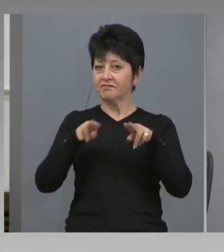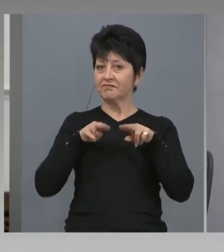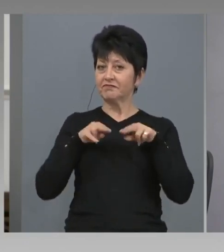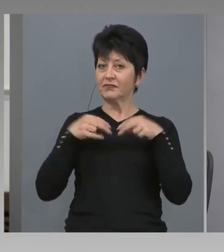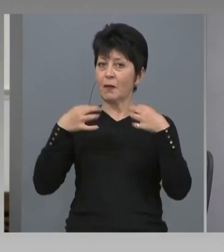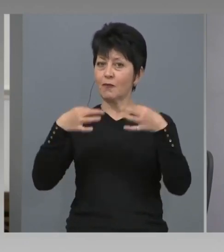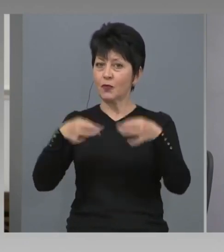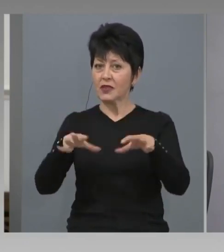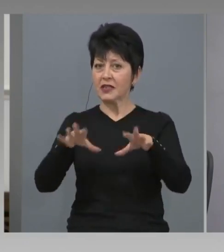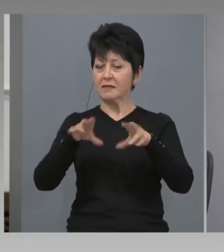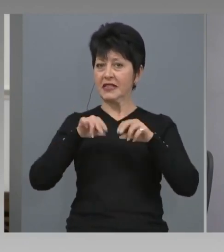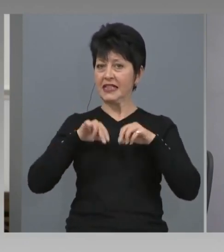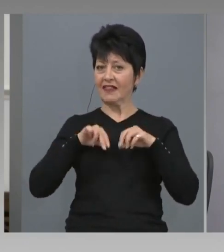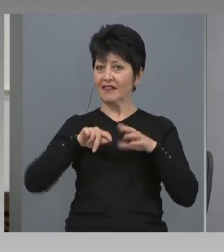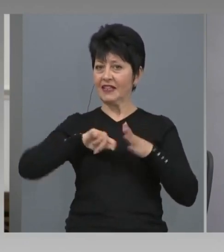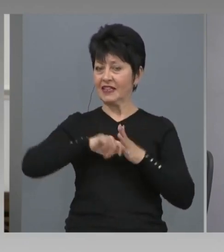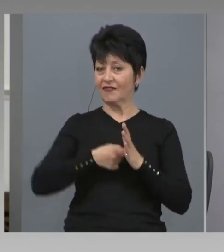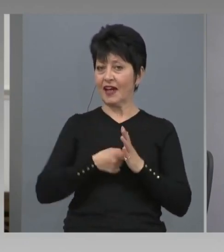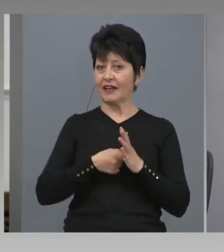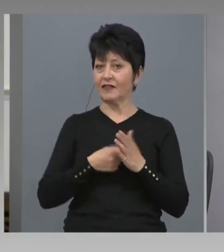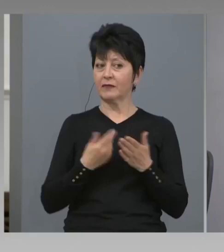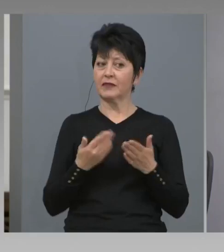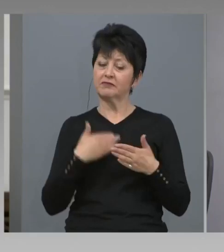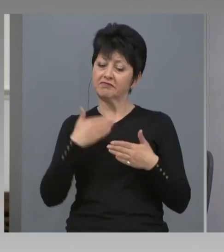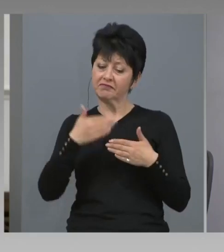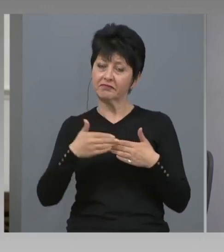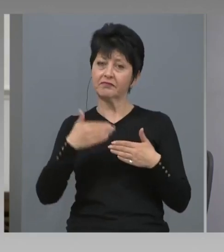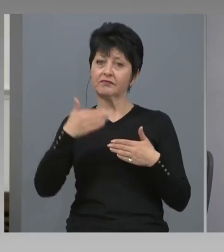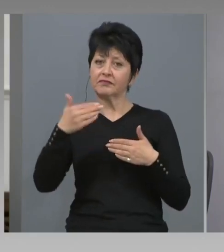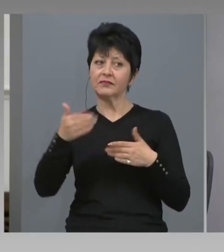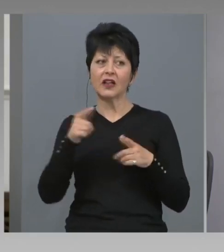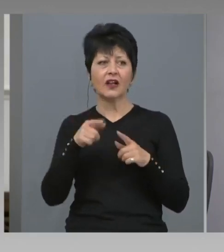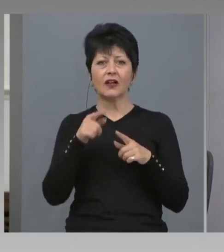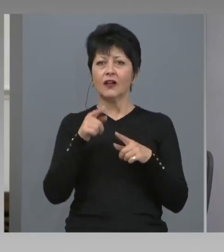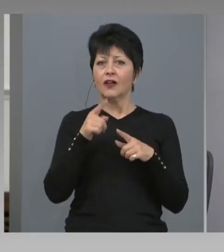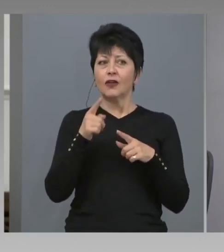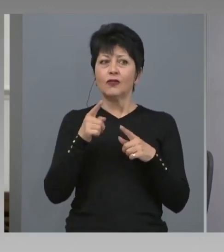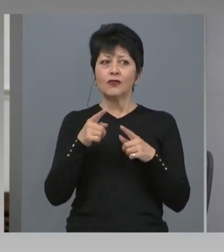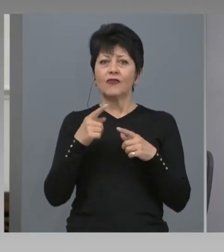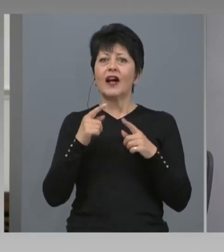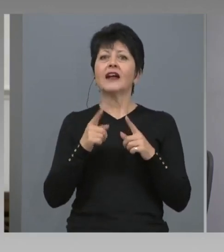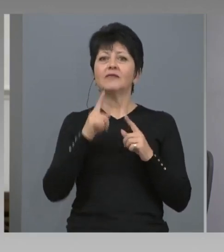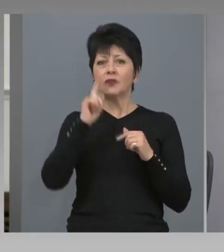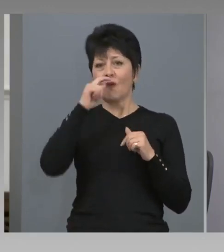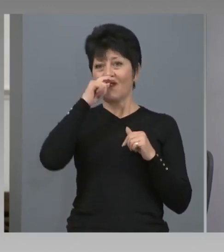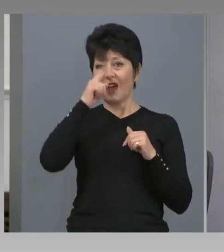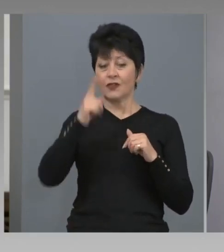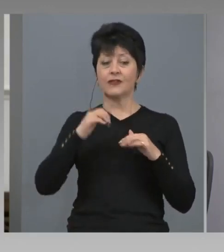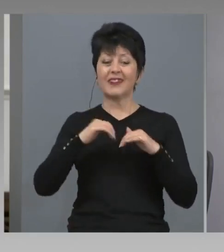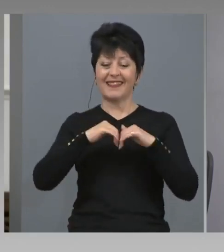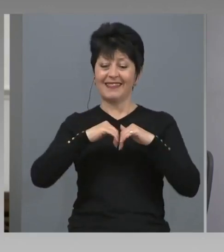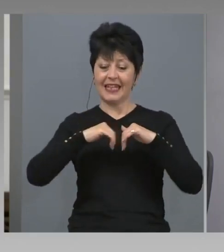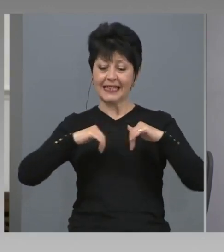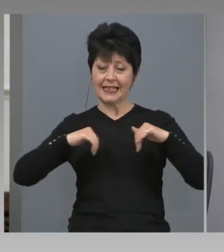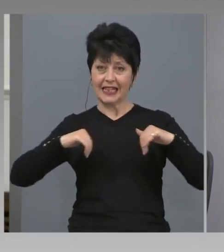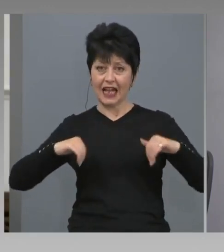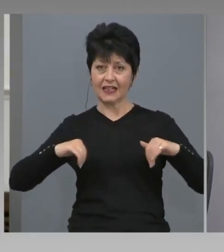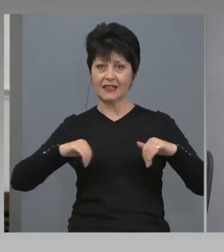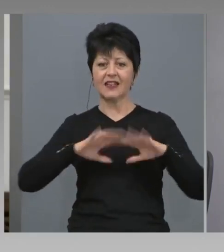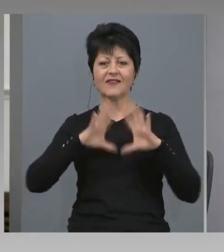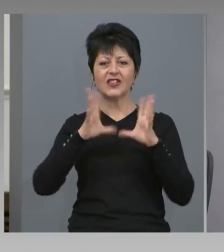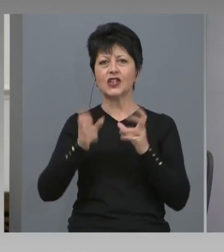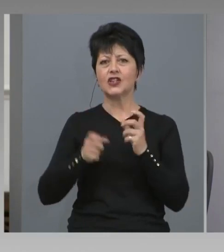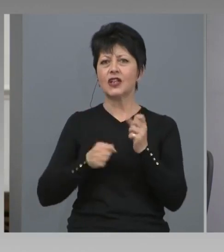по-либерален режим в определени дейности следват общата матрица физическа дистанция. Всички дейности са свързани